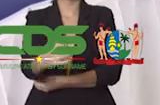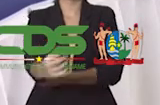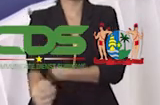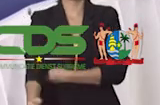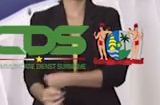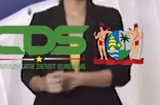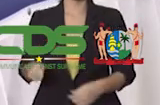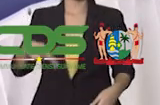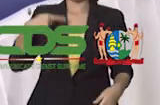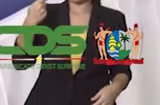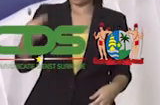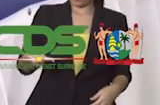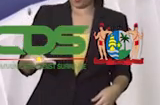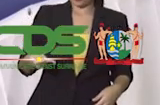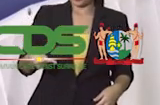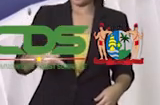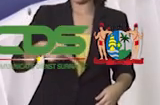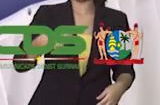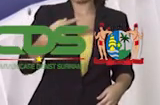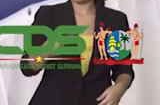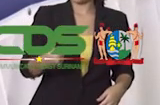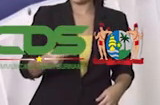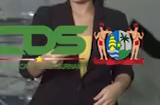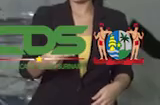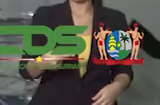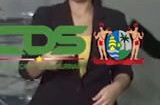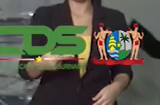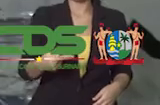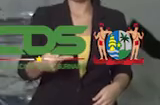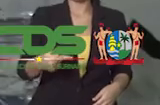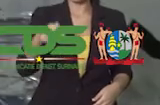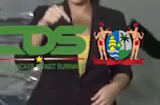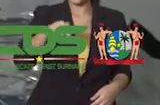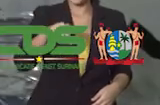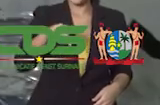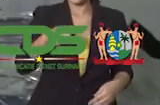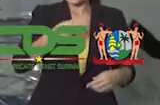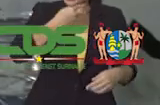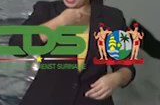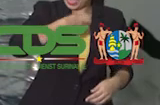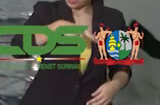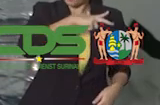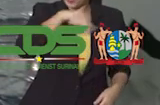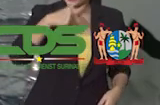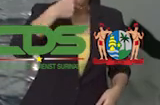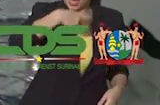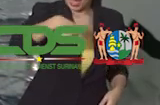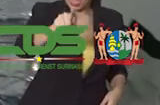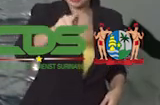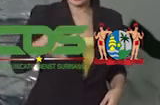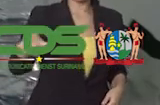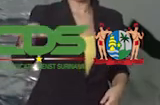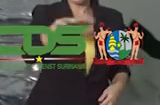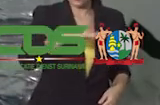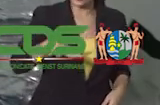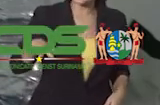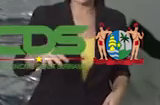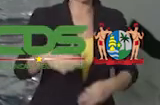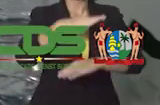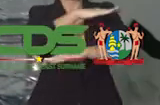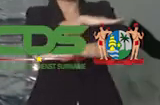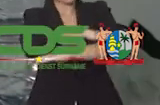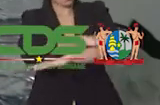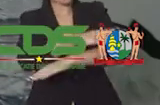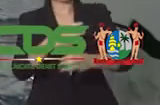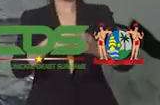De volgende stap in onze strategie, de zogenaamde outreach, het gaan naar buurten en scholen en bedrijven, daar zijn we nu